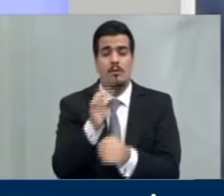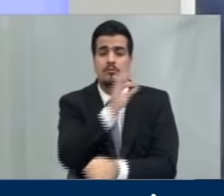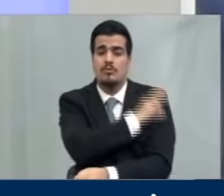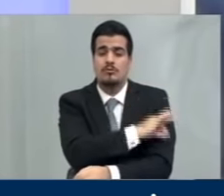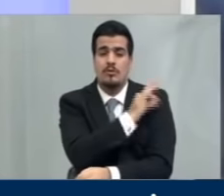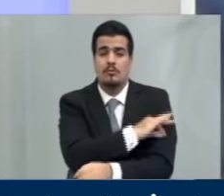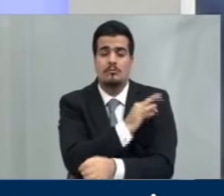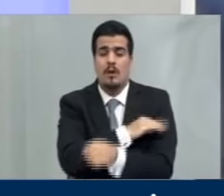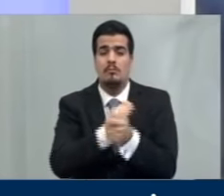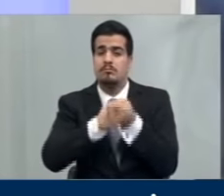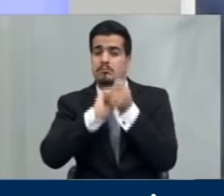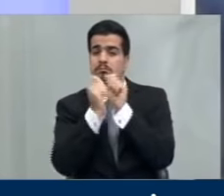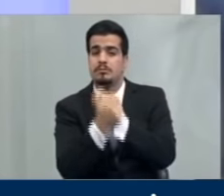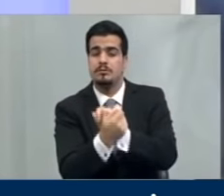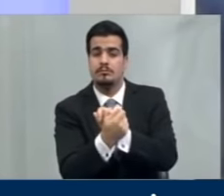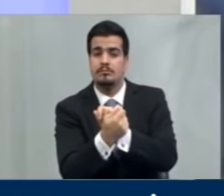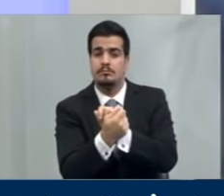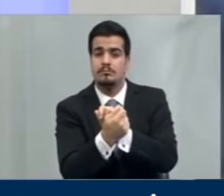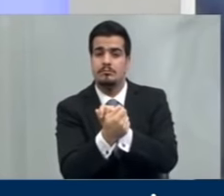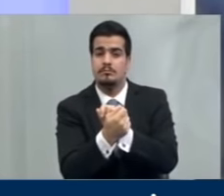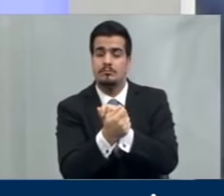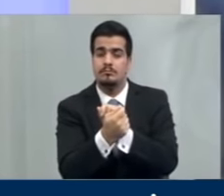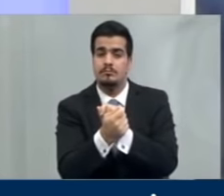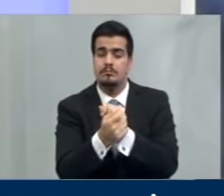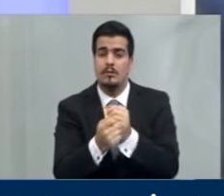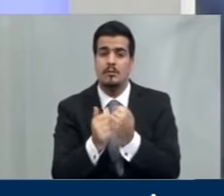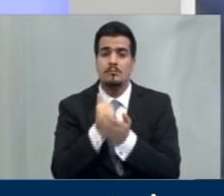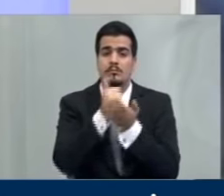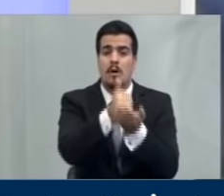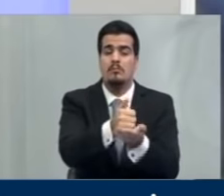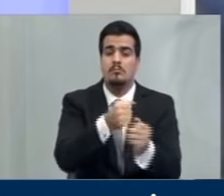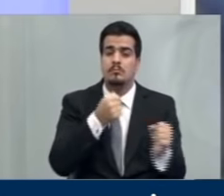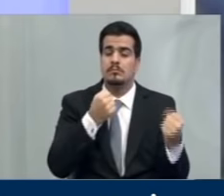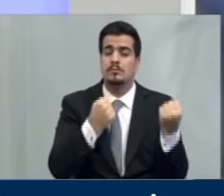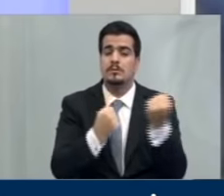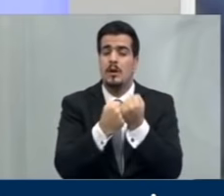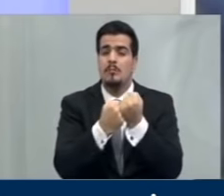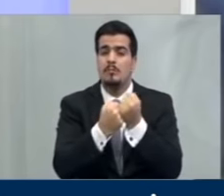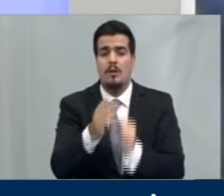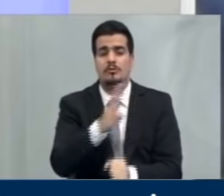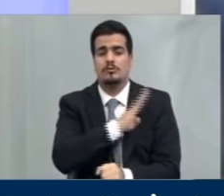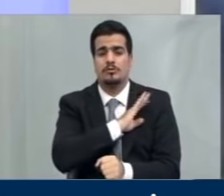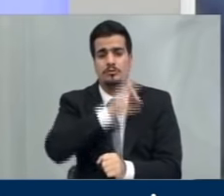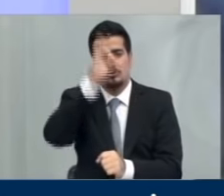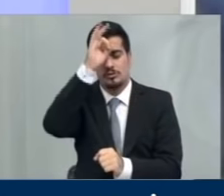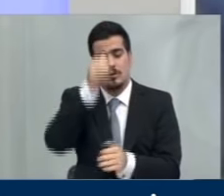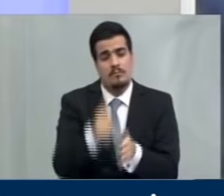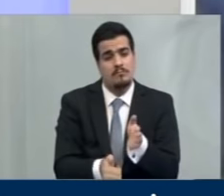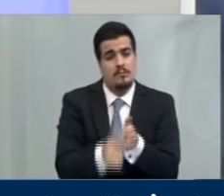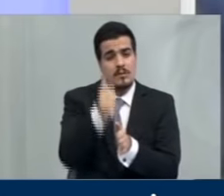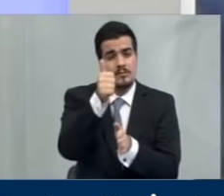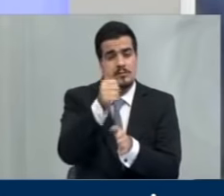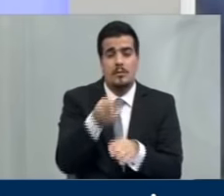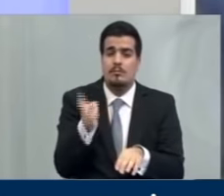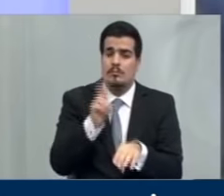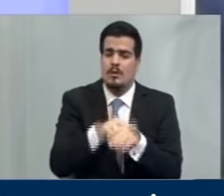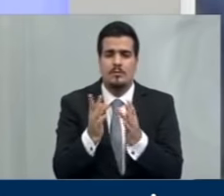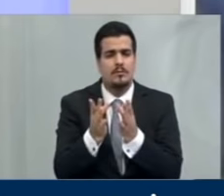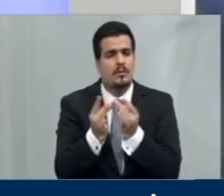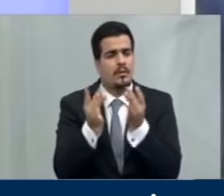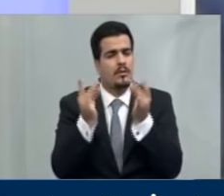التجارب انعكست لصالح قواتنا الأمنية وأصبحت تتمتع بالجاهزية والتسليح وكثير